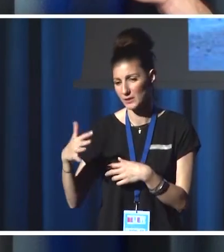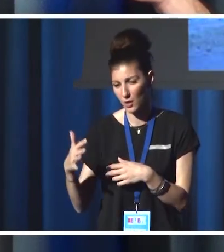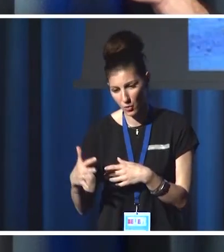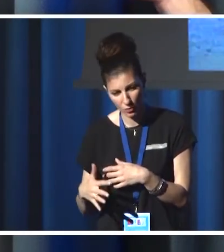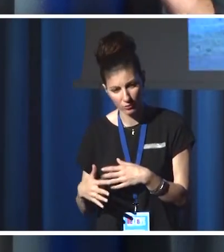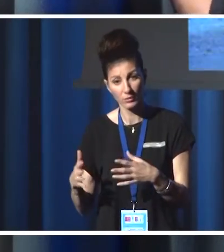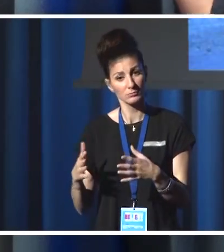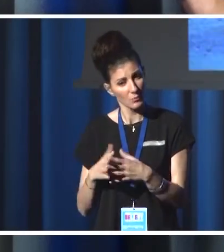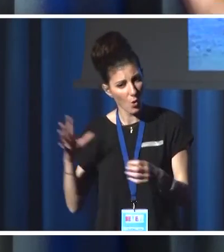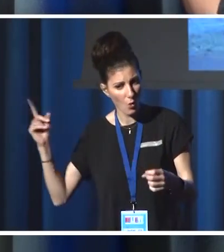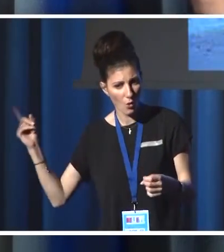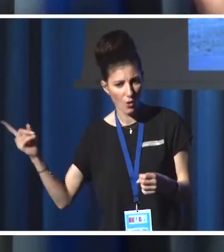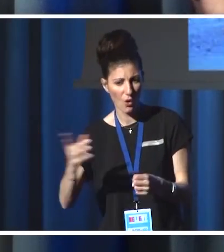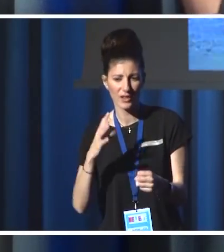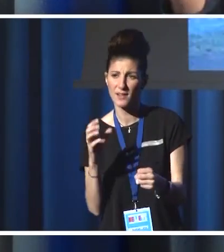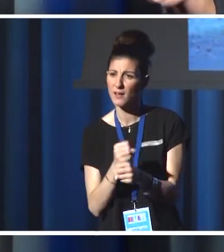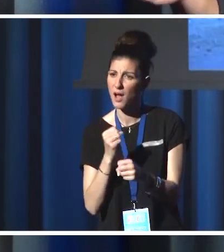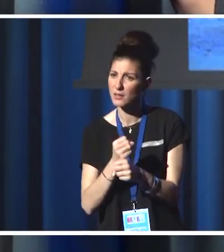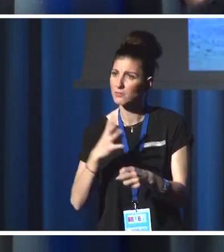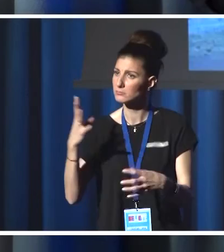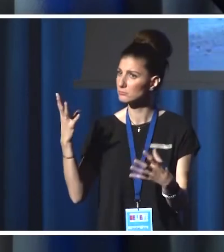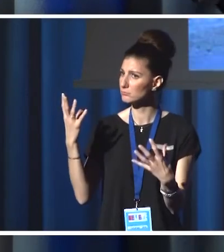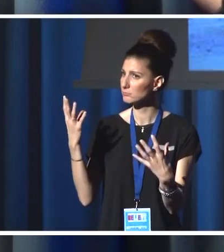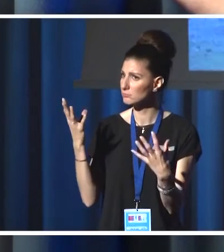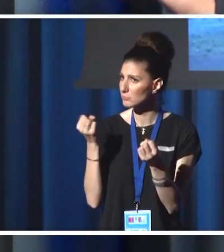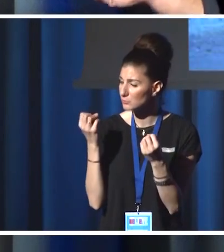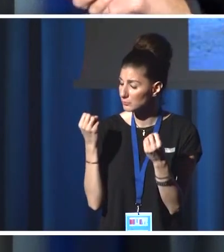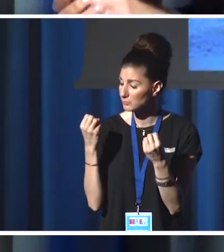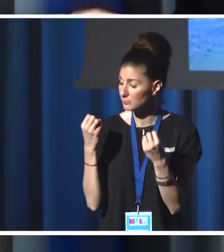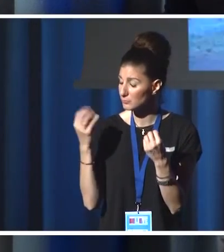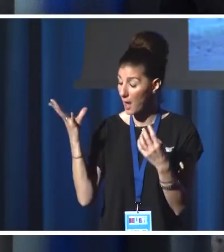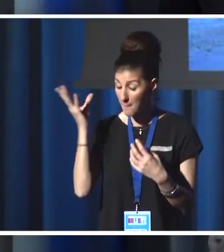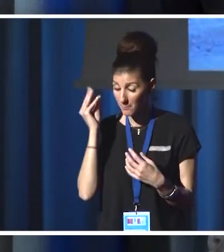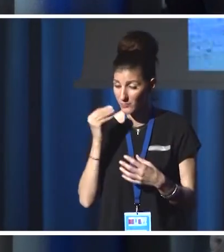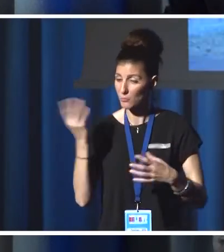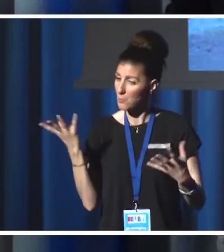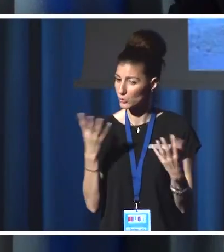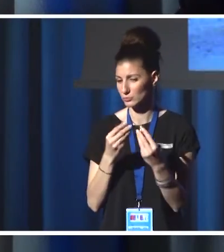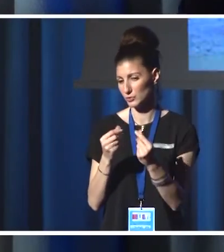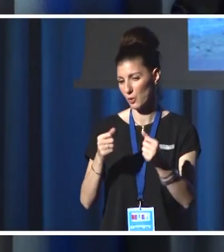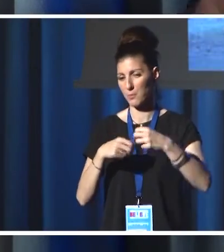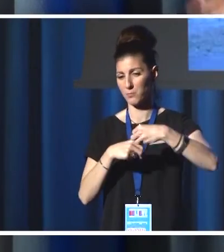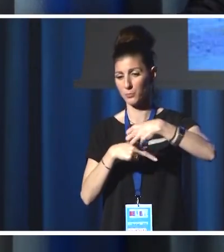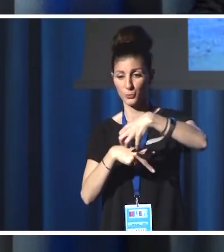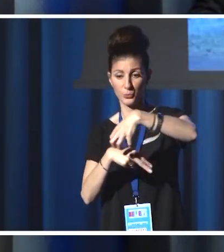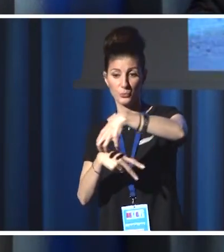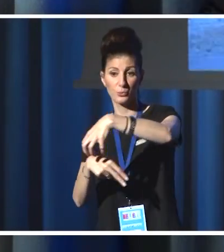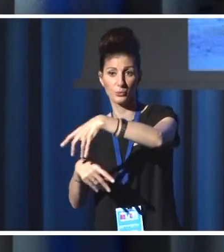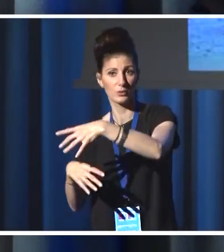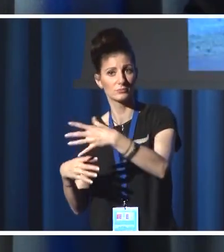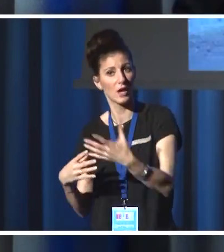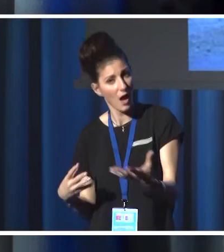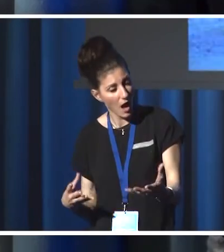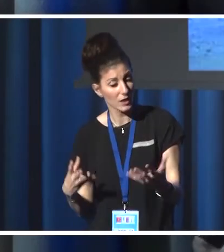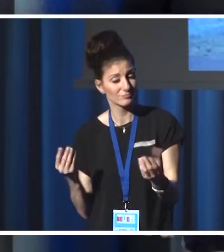πετάει το θέλαν το πιστεύαν το πίστεψα και εγώ άρα απ τις δεξιότητες τις